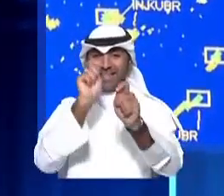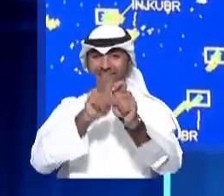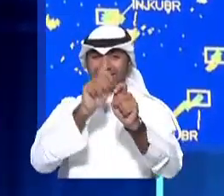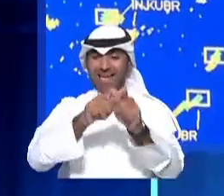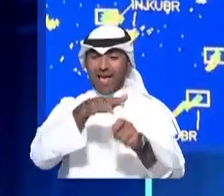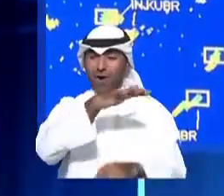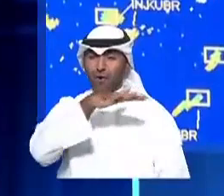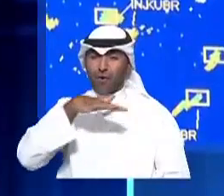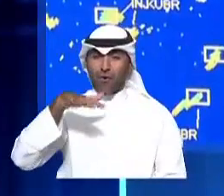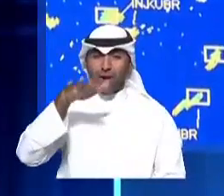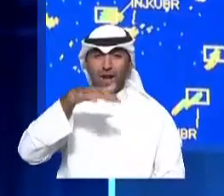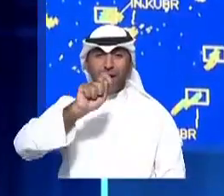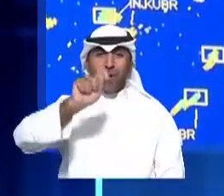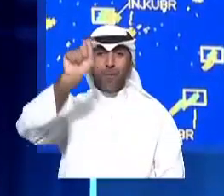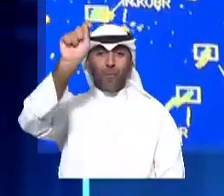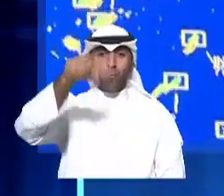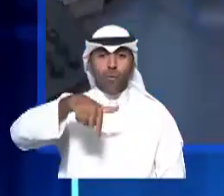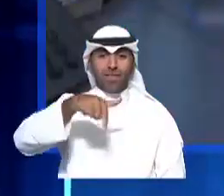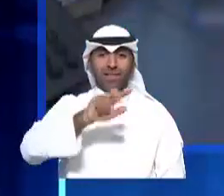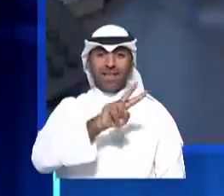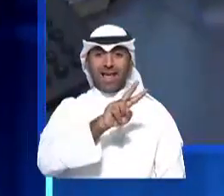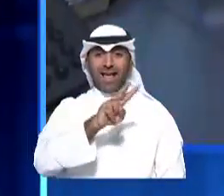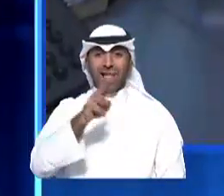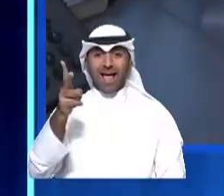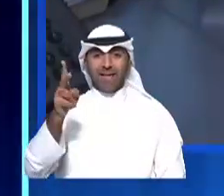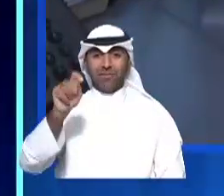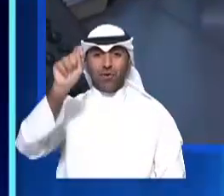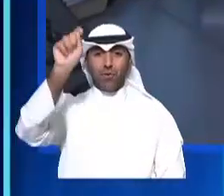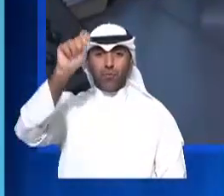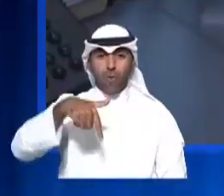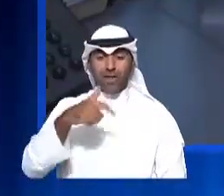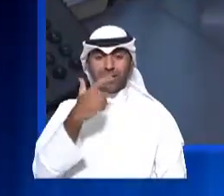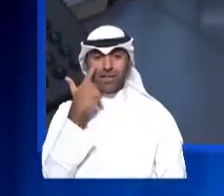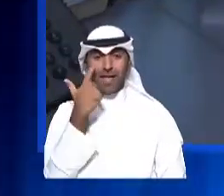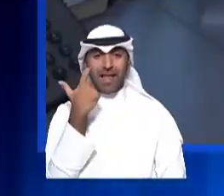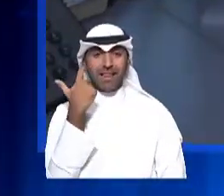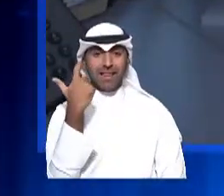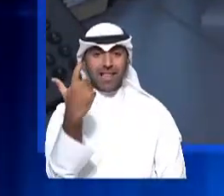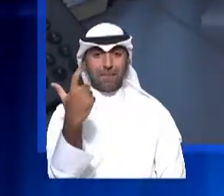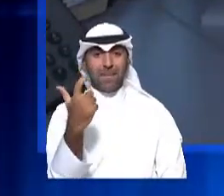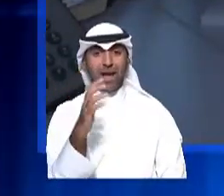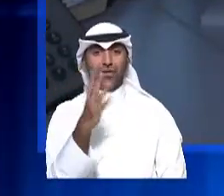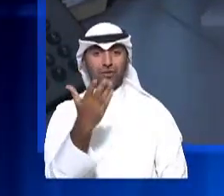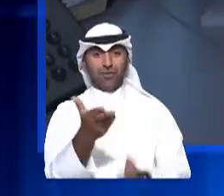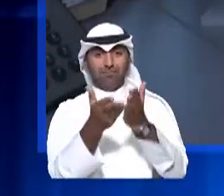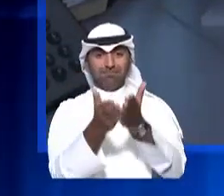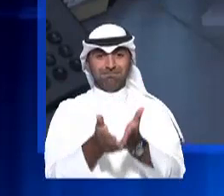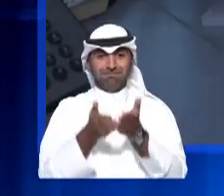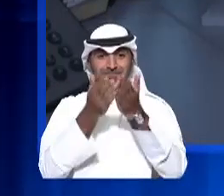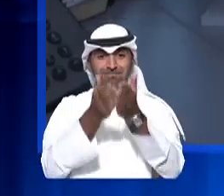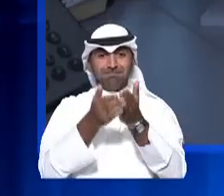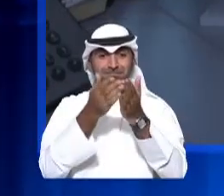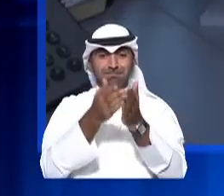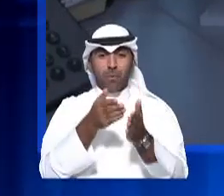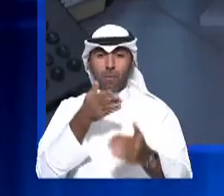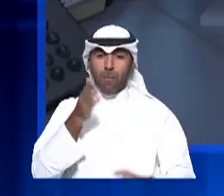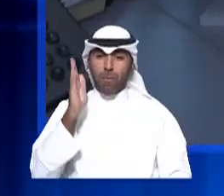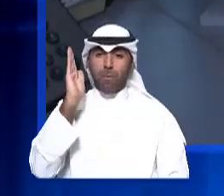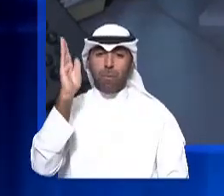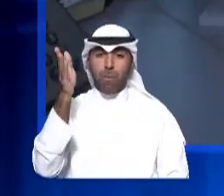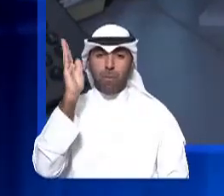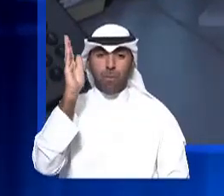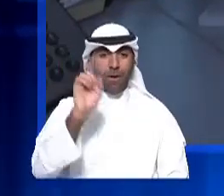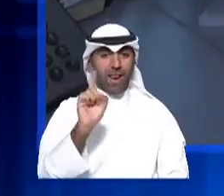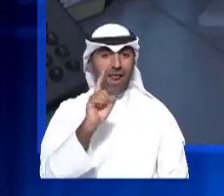التجاوز يؤثر على المخزون السمكي ويهدد أمنيا المنشآت الحيوية على ساحل في